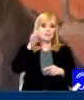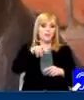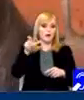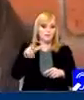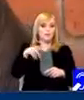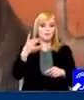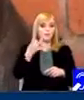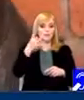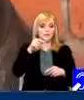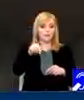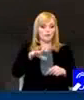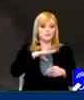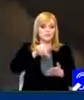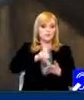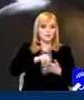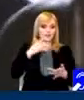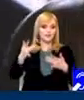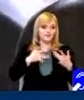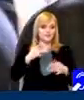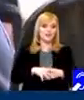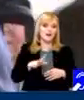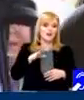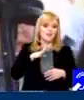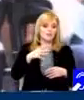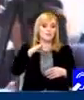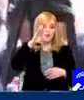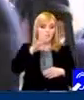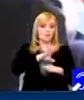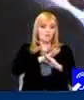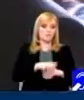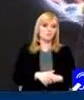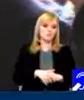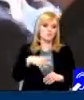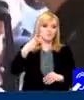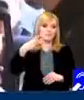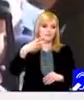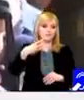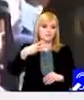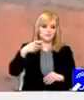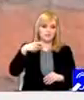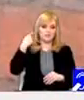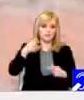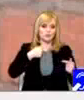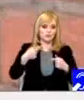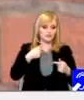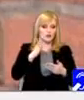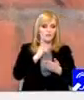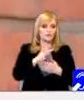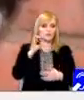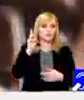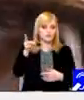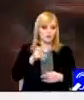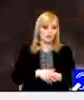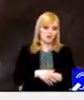Stardust. În ianuarie 2016, la numai 2 zile după lansarea albumului Black Star, David Bowie murea de cancer. Artistul a avut o